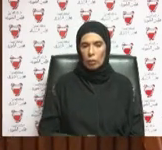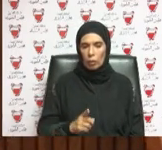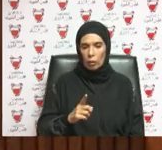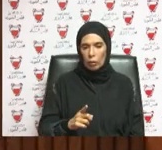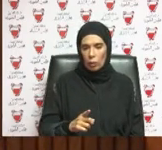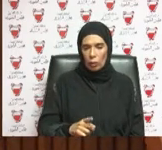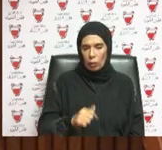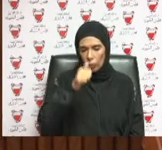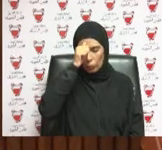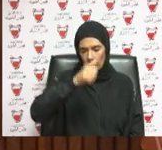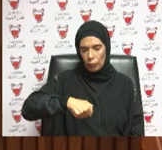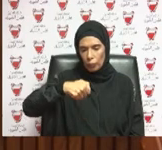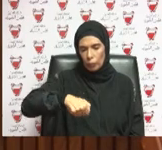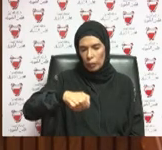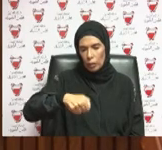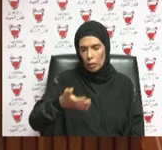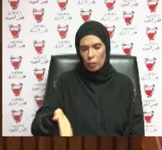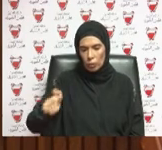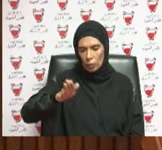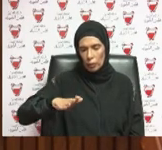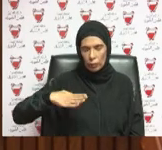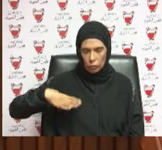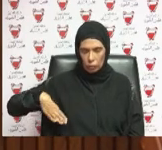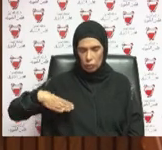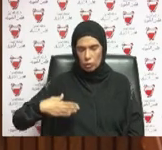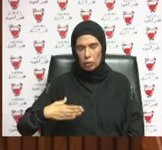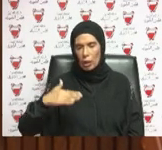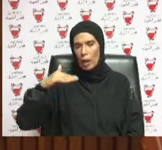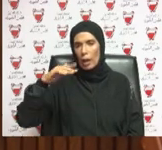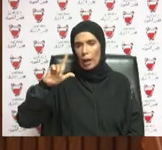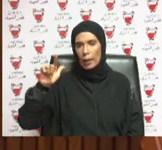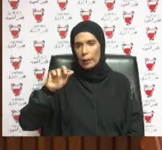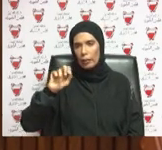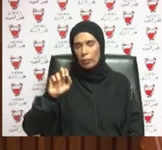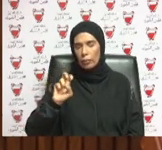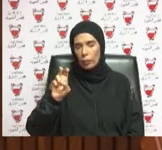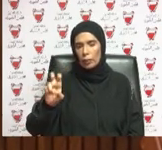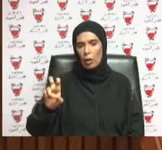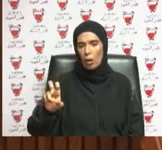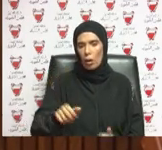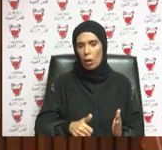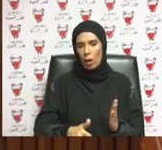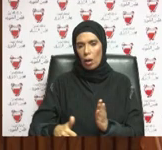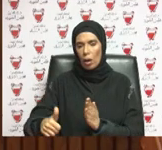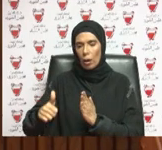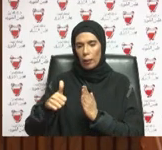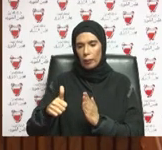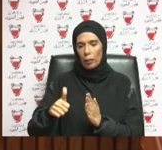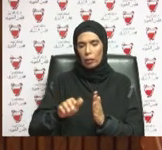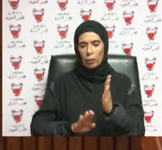برحيل فقيد الأمتين العربية والإسلامية والد الجميع وقائد مسيرة التنمية في بلادنا.